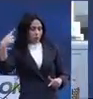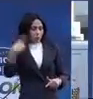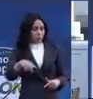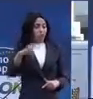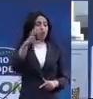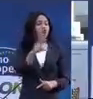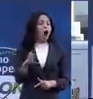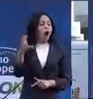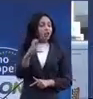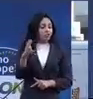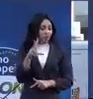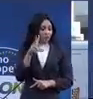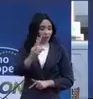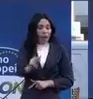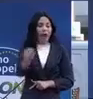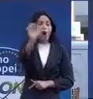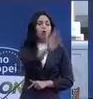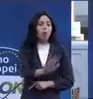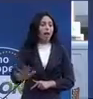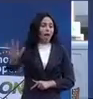ed era un grande